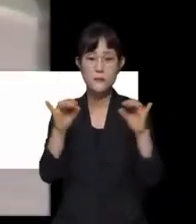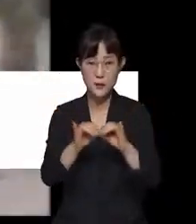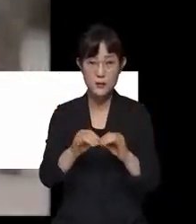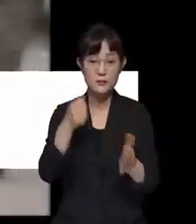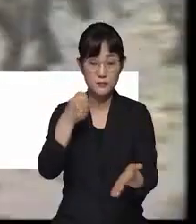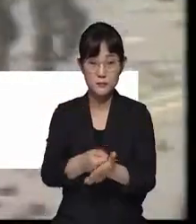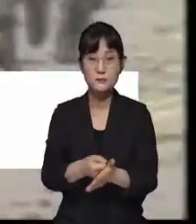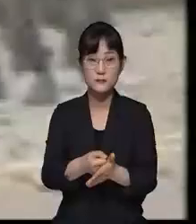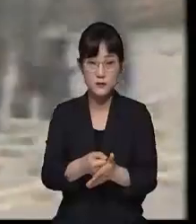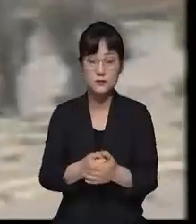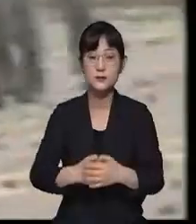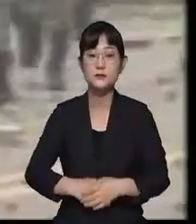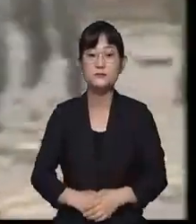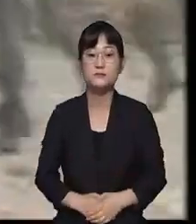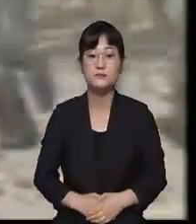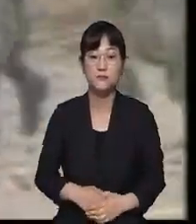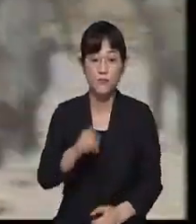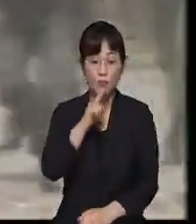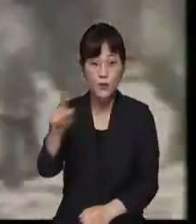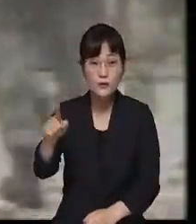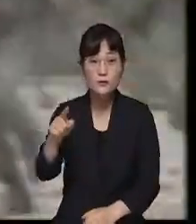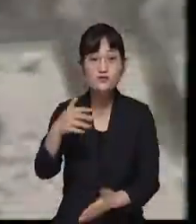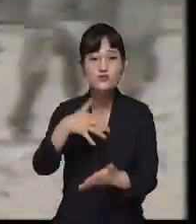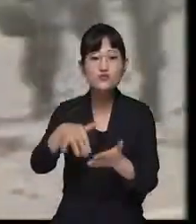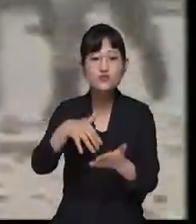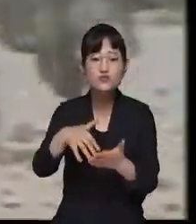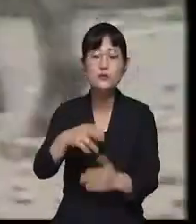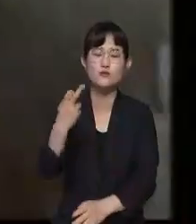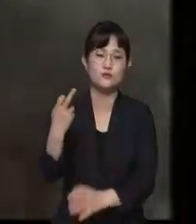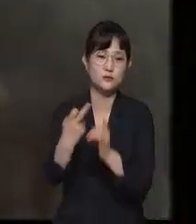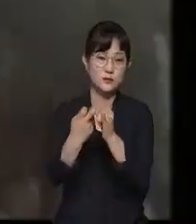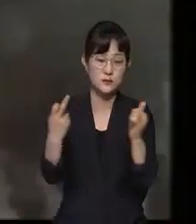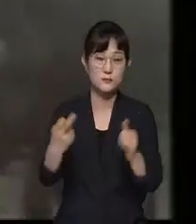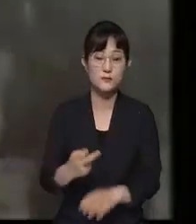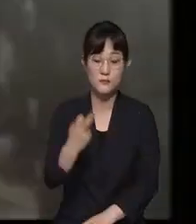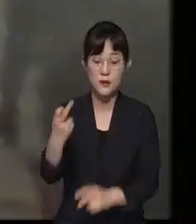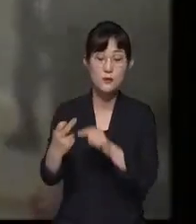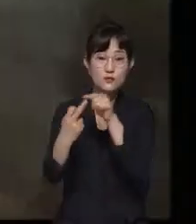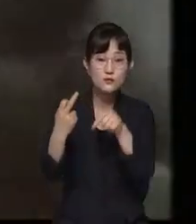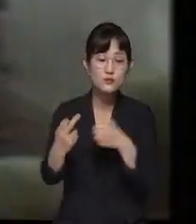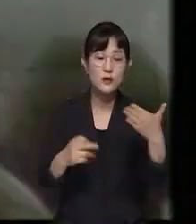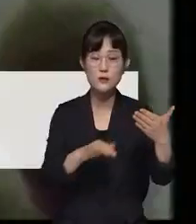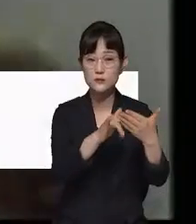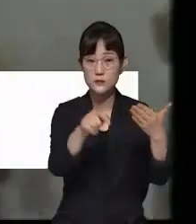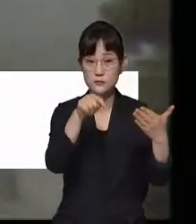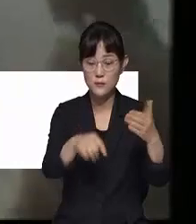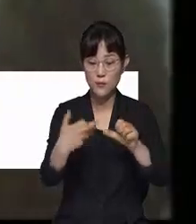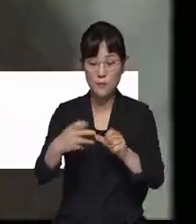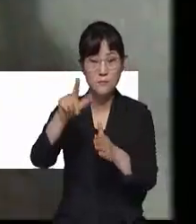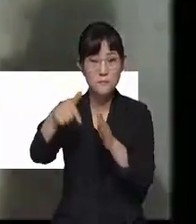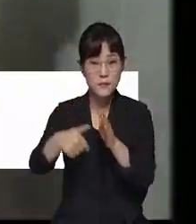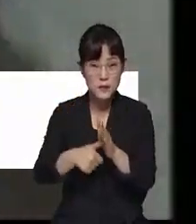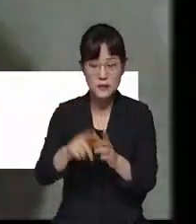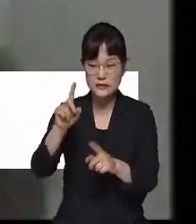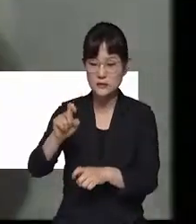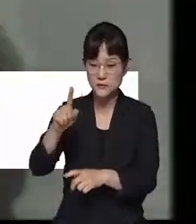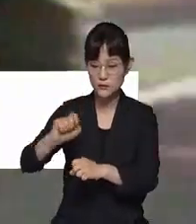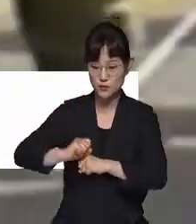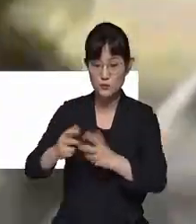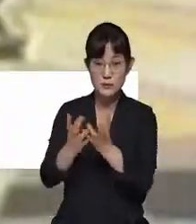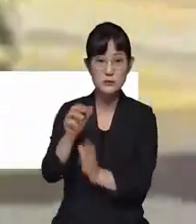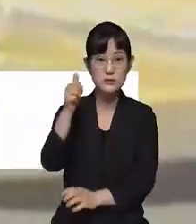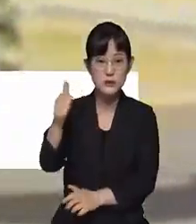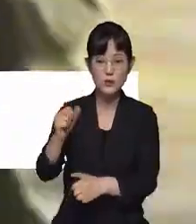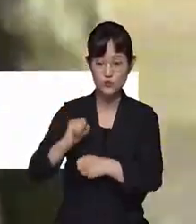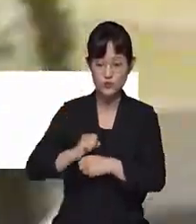가결했습니다. 고발 대상은 12명입니다. 이 중 9명은 5.18 당시 최용 11공수여단장과